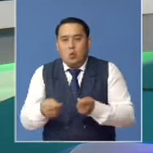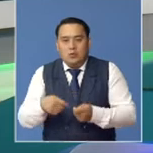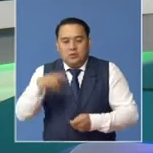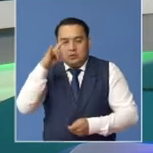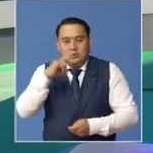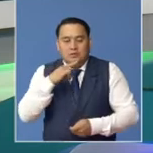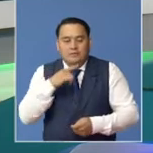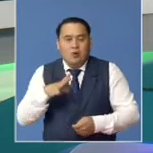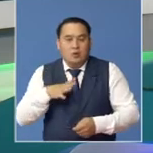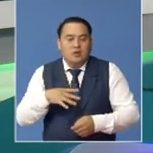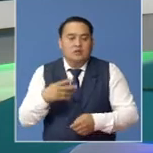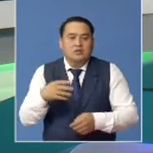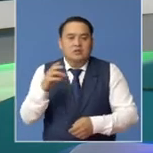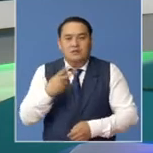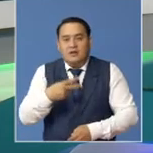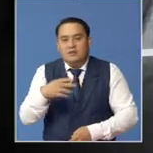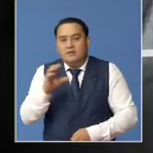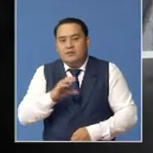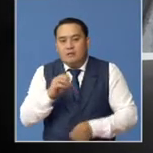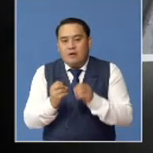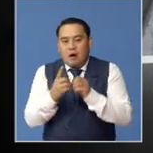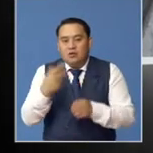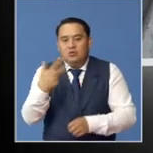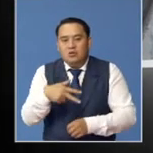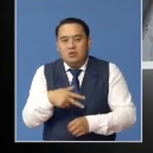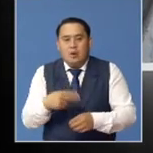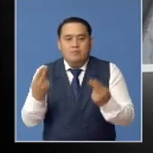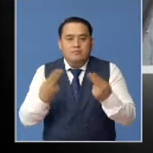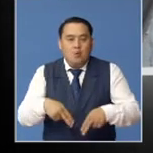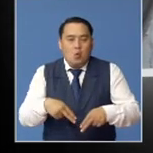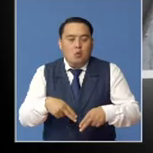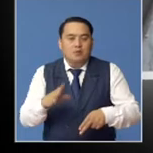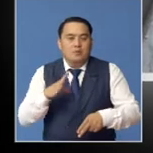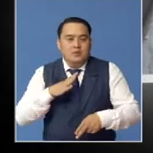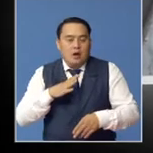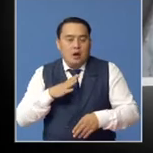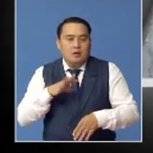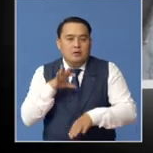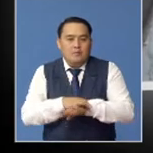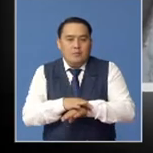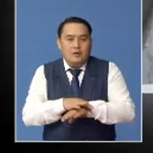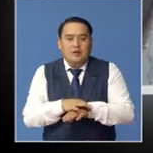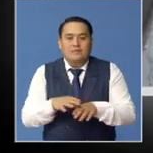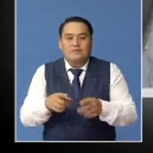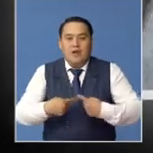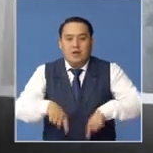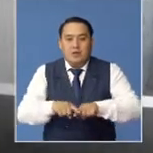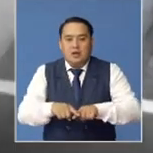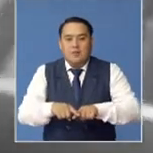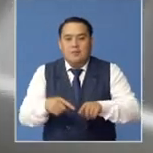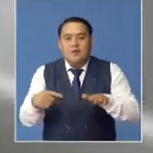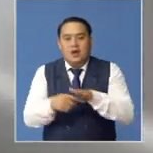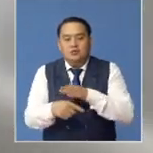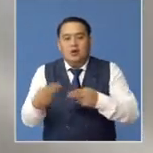Тенгриньюс КЗ. 20 сентября примерно в 11:30 на таможенном посту Жибек-Жолы надзорными ведомствами при